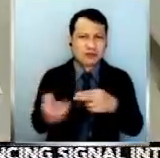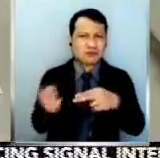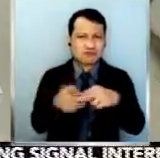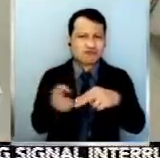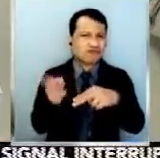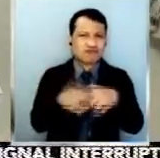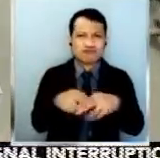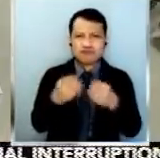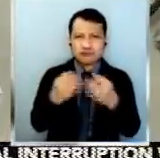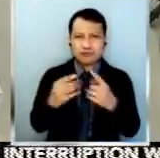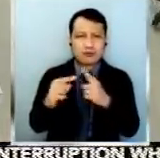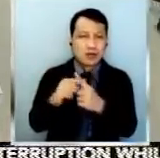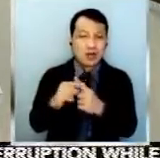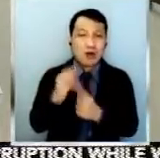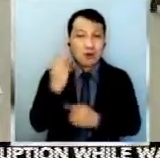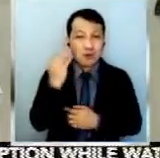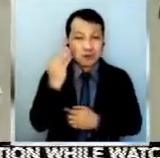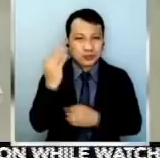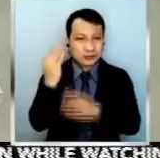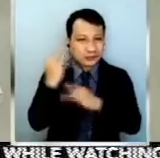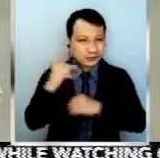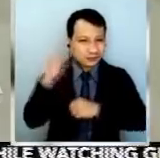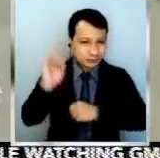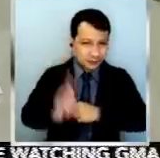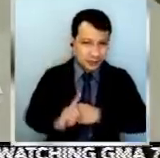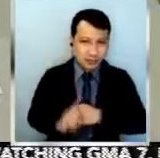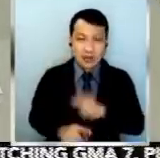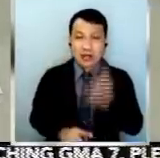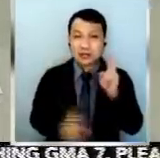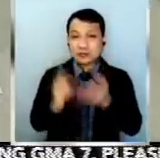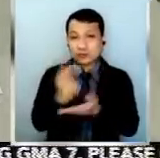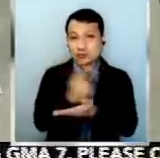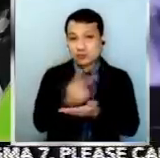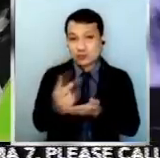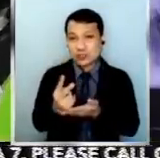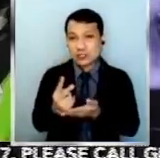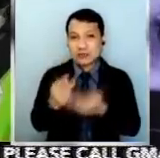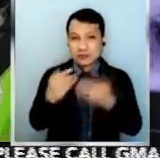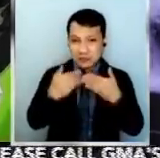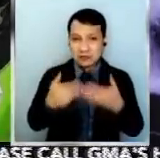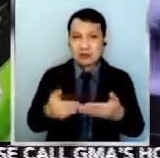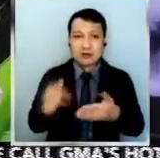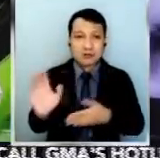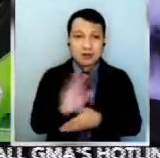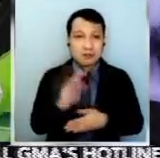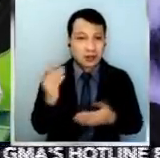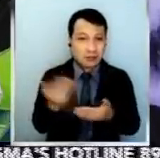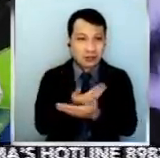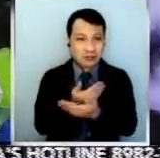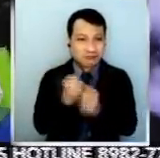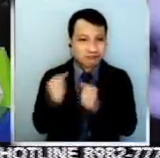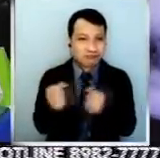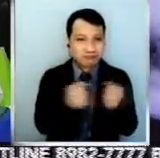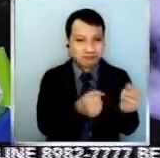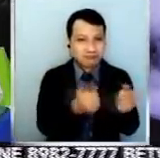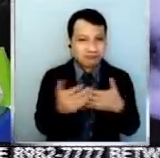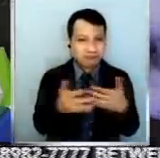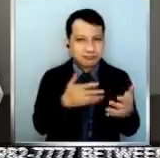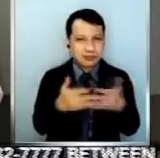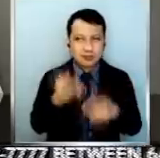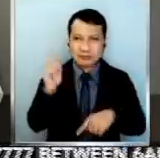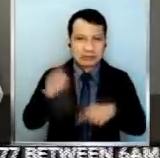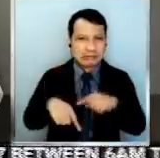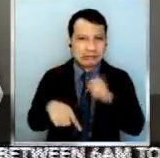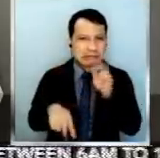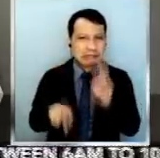Total, inaasahan ang downward trend sa loob ng dalawang linggo kaysa magpatupad daw ng bagong estratehiya na posible anilang hindi maging epektibo.